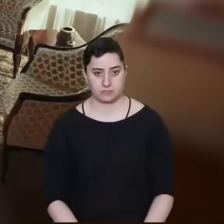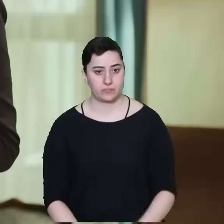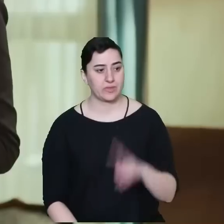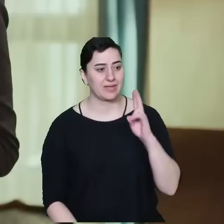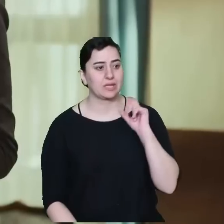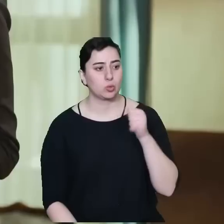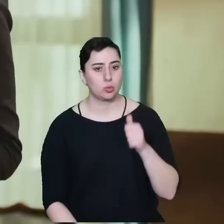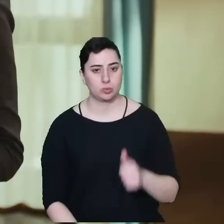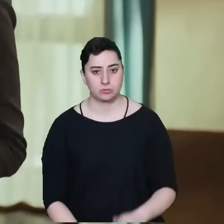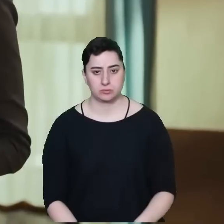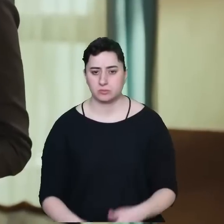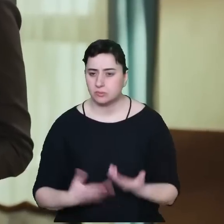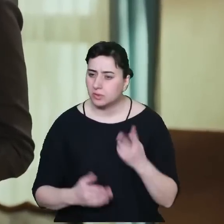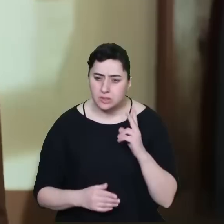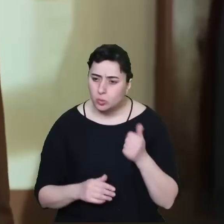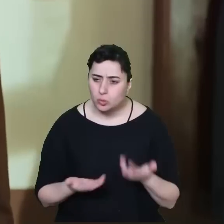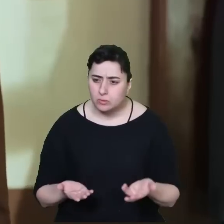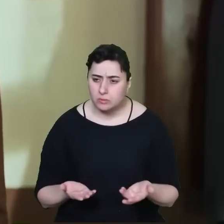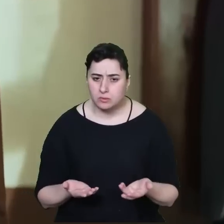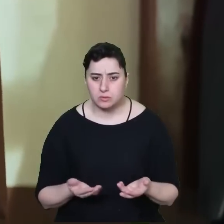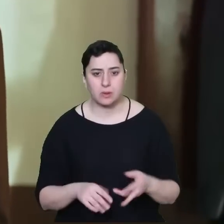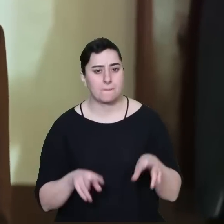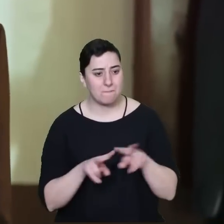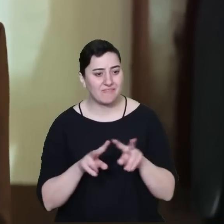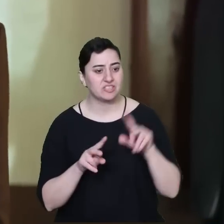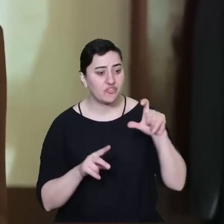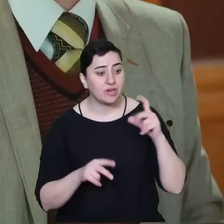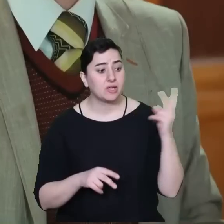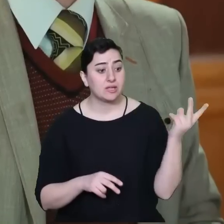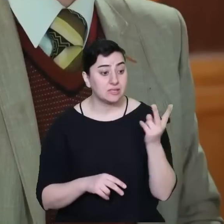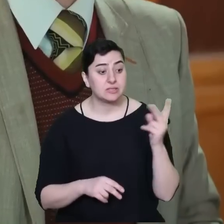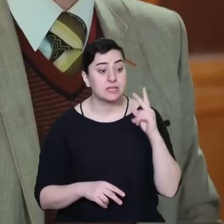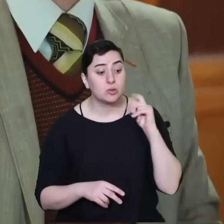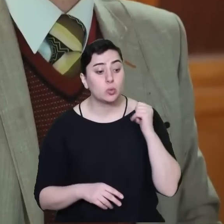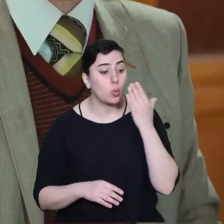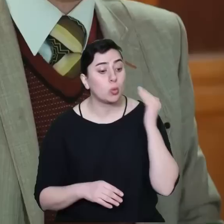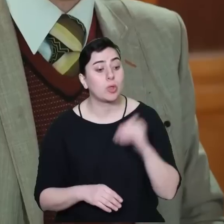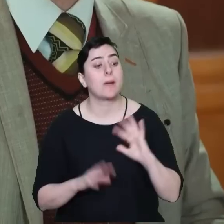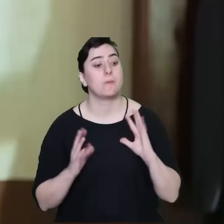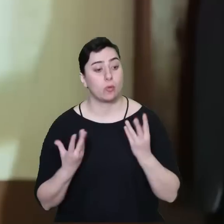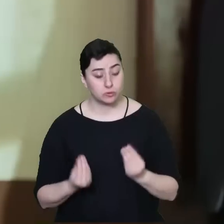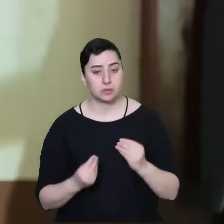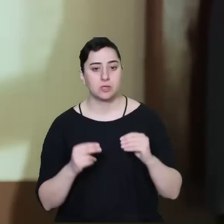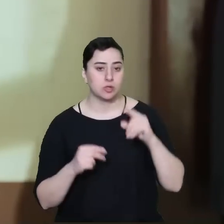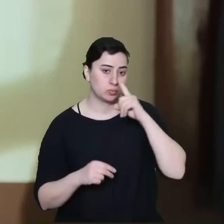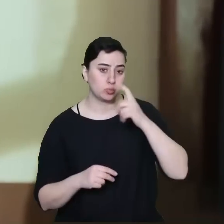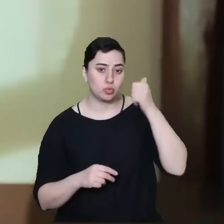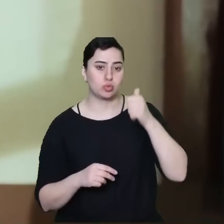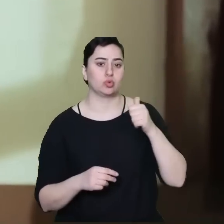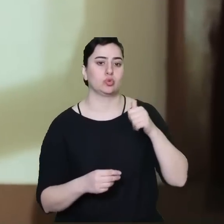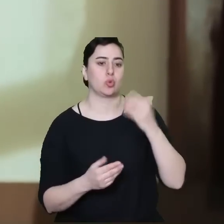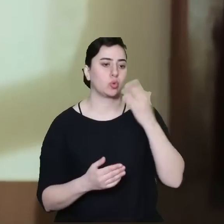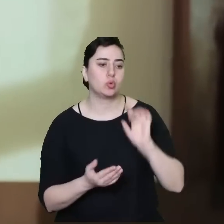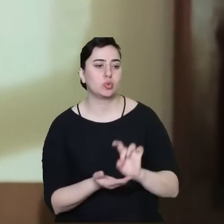İki gün. Ne iki gün? Merve ile Cevat iki gün daha okula gelmezlerse müdür efendi tasdiknamelerini